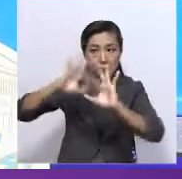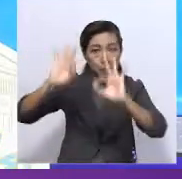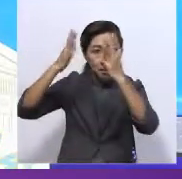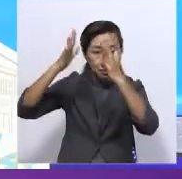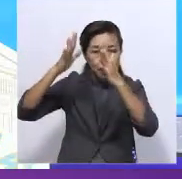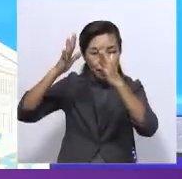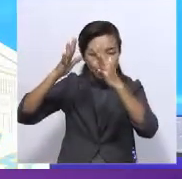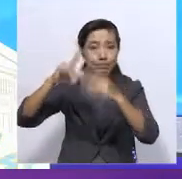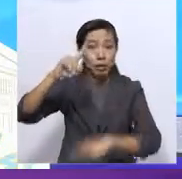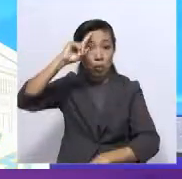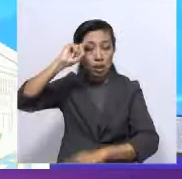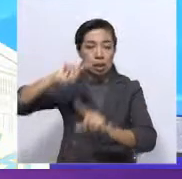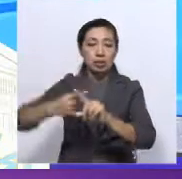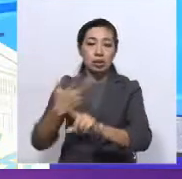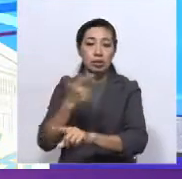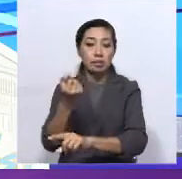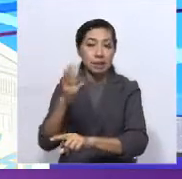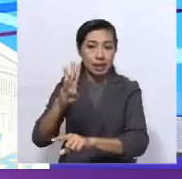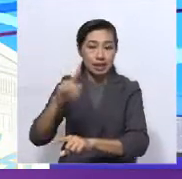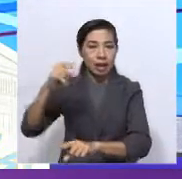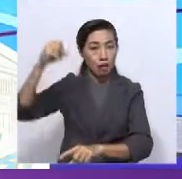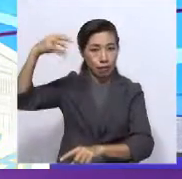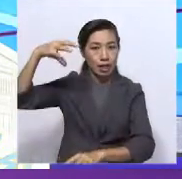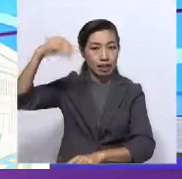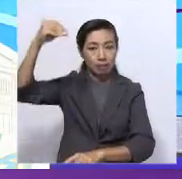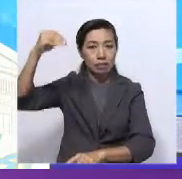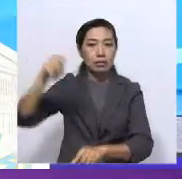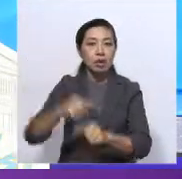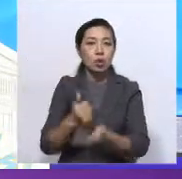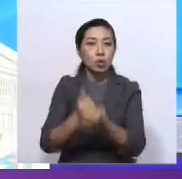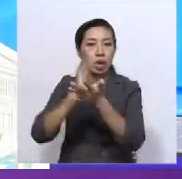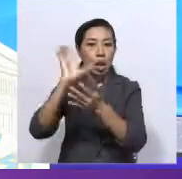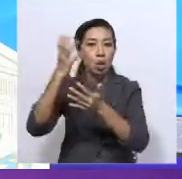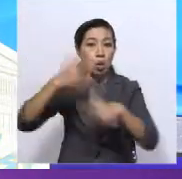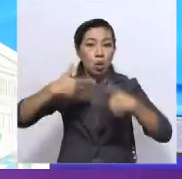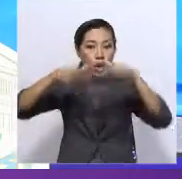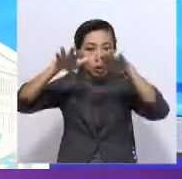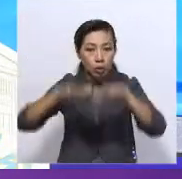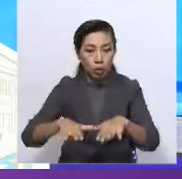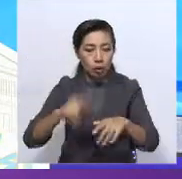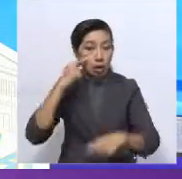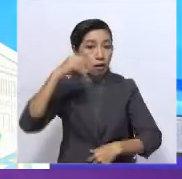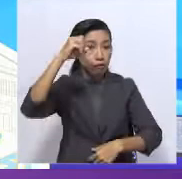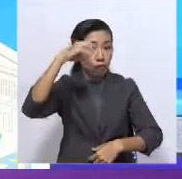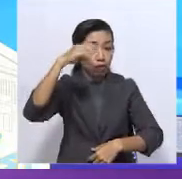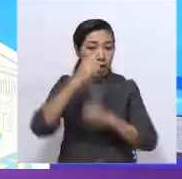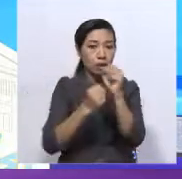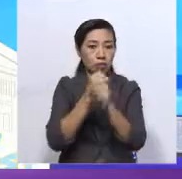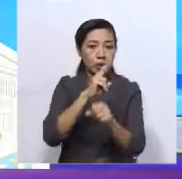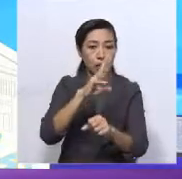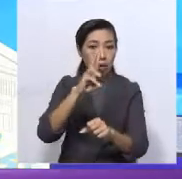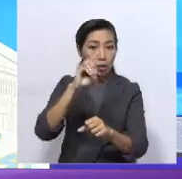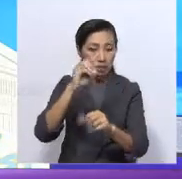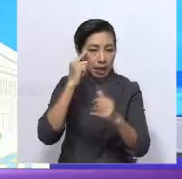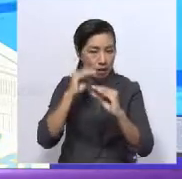ในวันเสาร์ที่24มีนาคมนี้นะคะช่วยลดโลกร้อนแล้วก็ตั้งเป้าลดการใช้ไฟฟ้าเพิ่มขึ้นจากปี2560อี